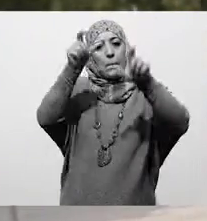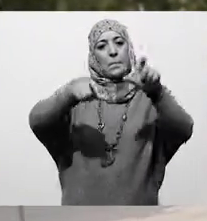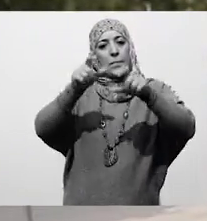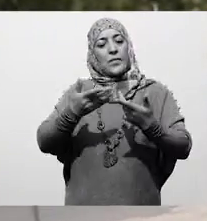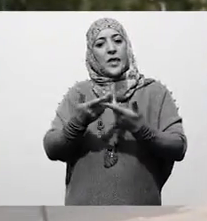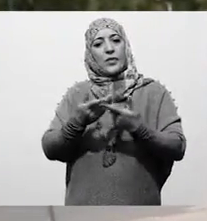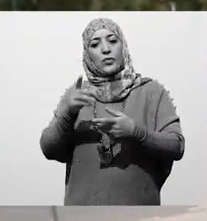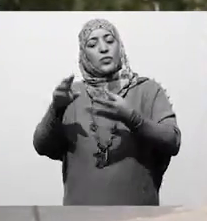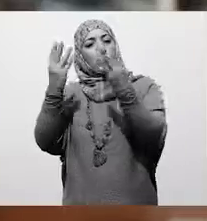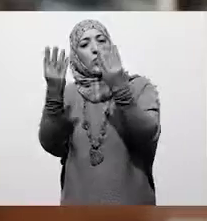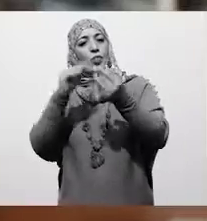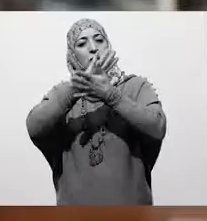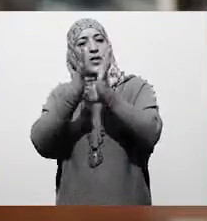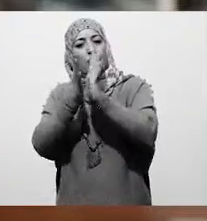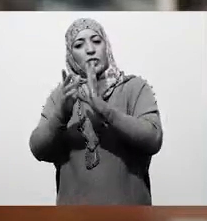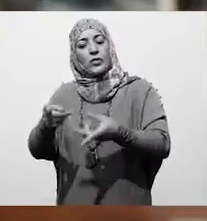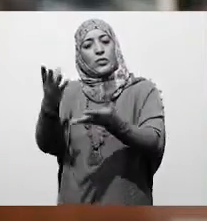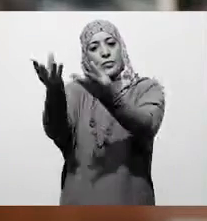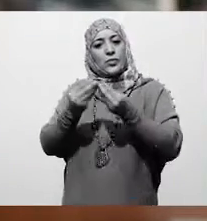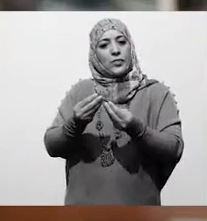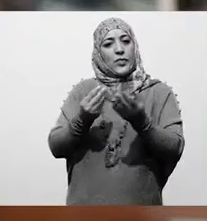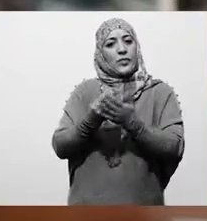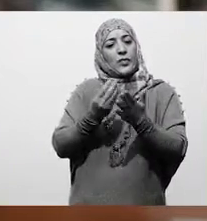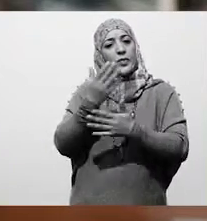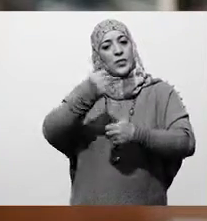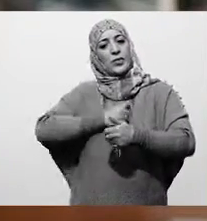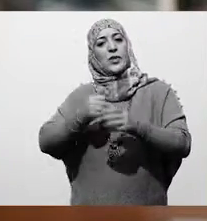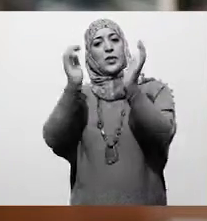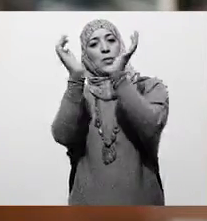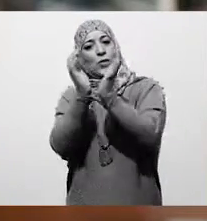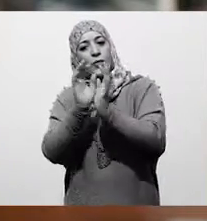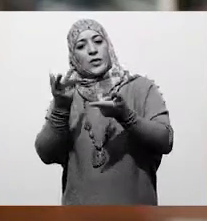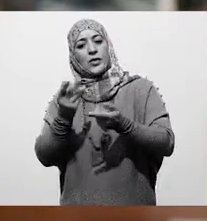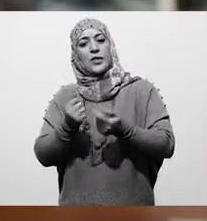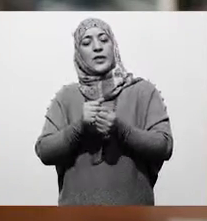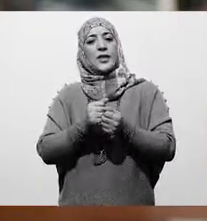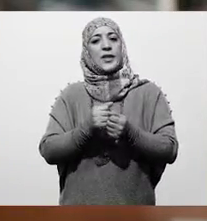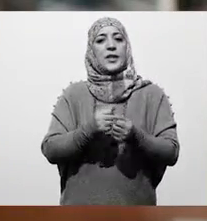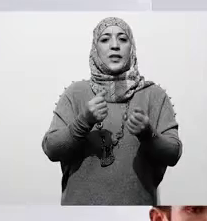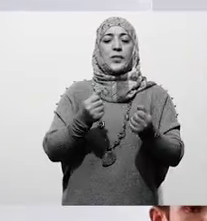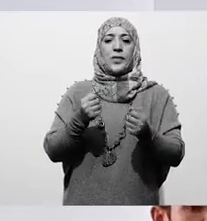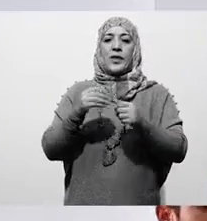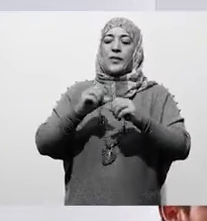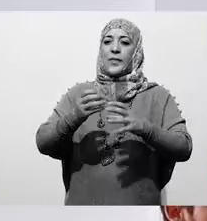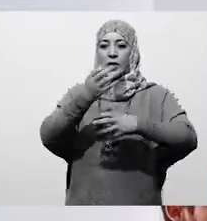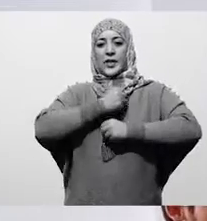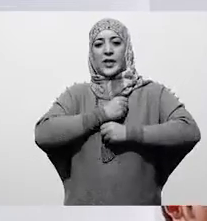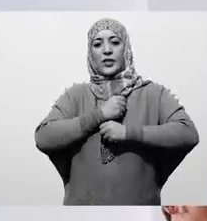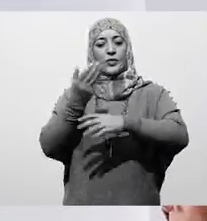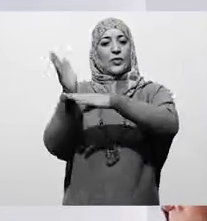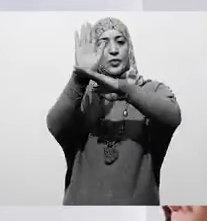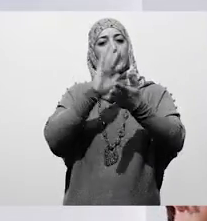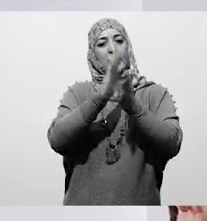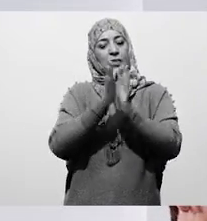avec vraiment beaucoup d'associations qui arrivent à obtenir des autorités publiques, des promesses et un engagement pour améliorer leurs